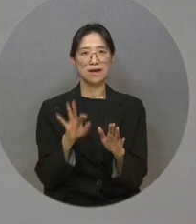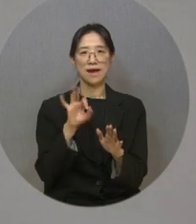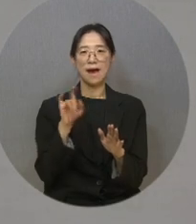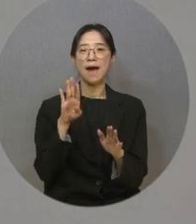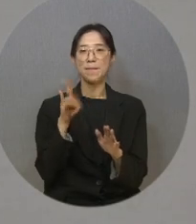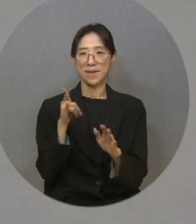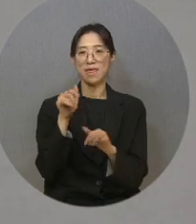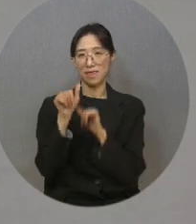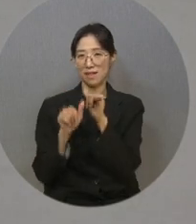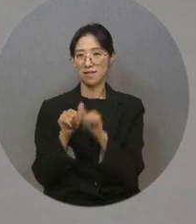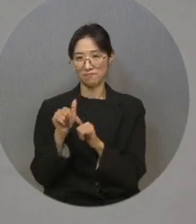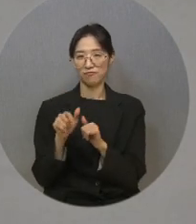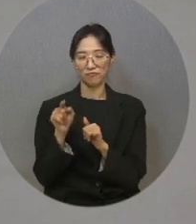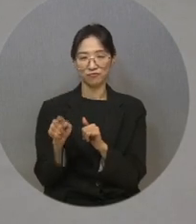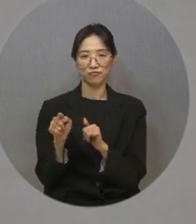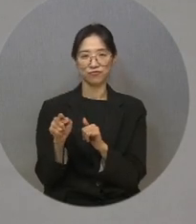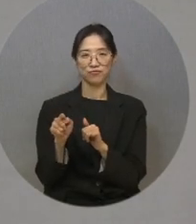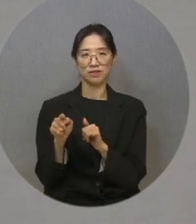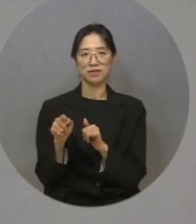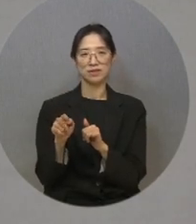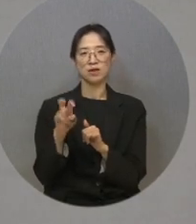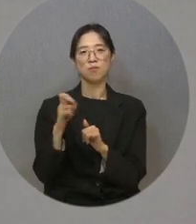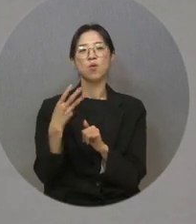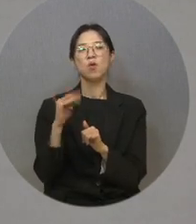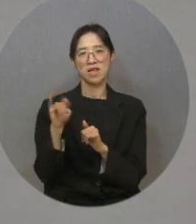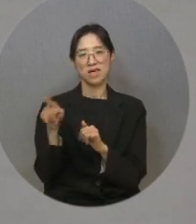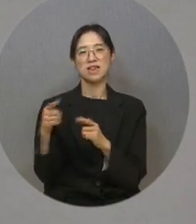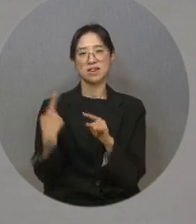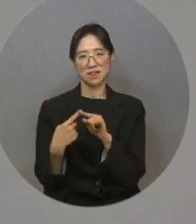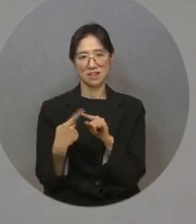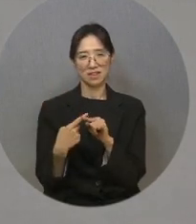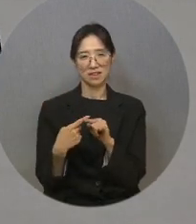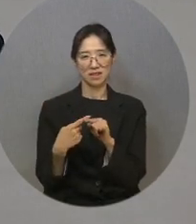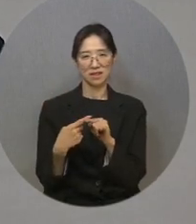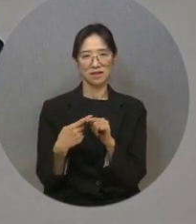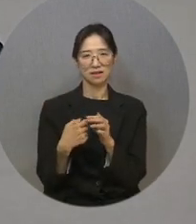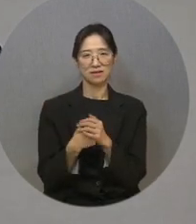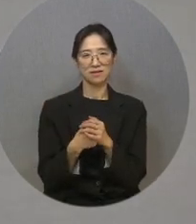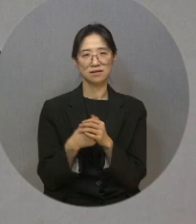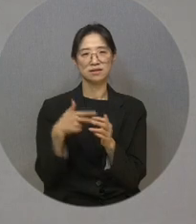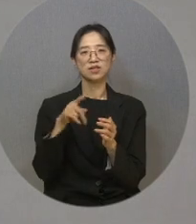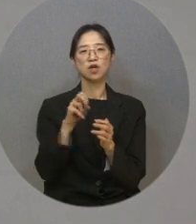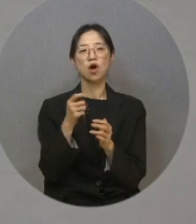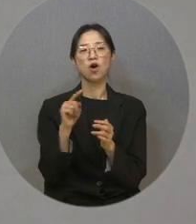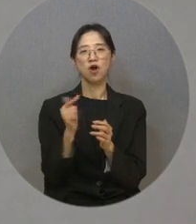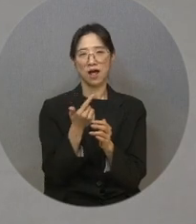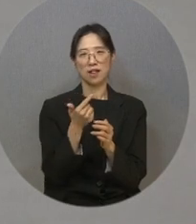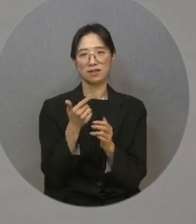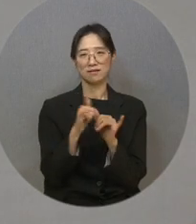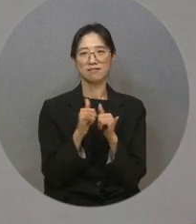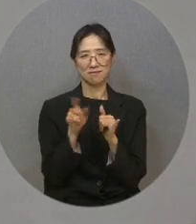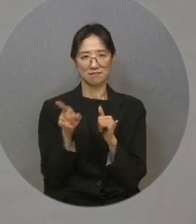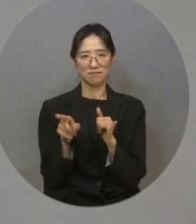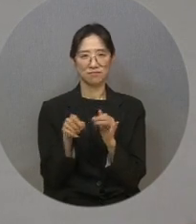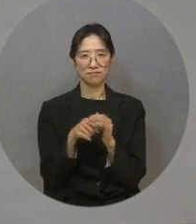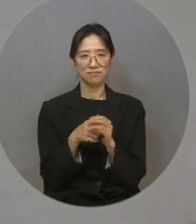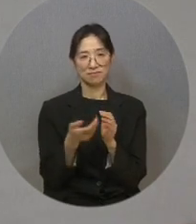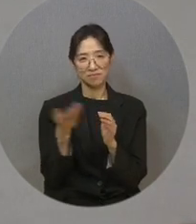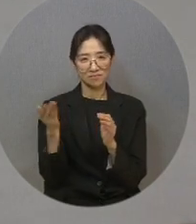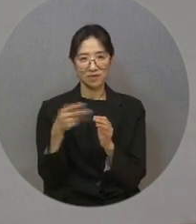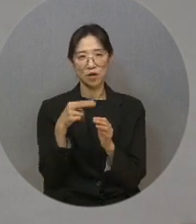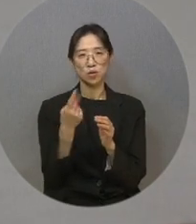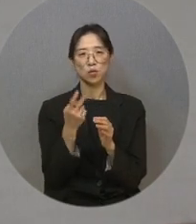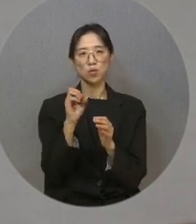아베 가문이죠. 아베 가문이 결국 모리 가문인데 모리 가문이 정한 논자들입니다. 그들은